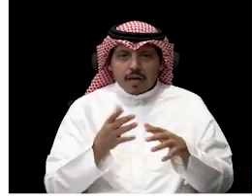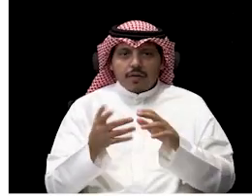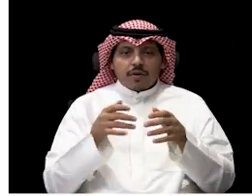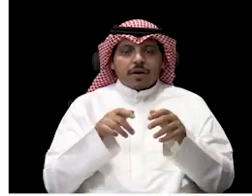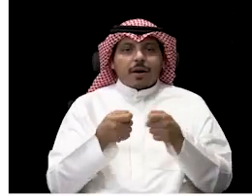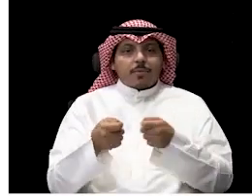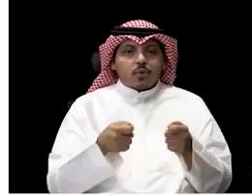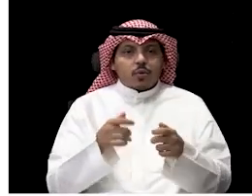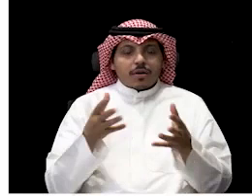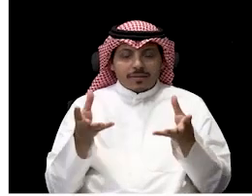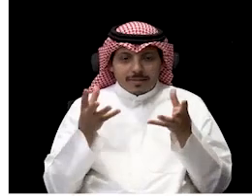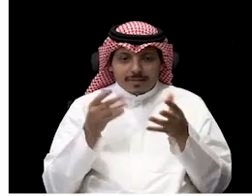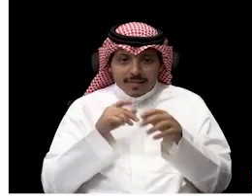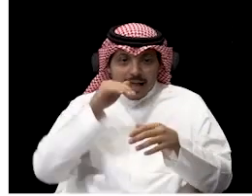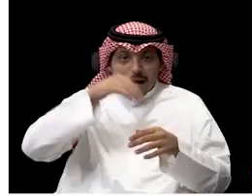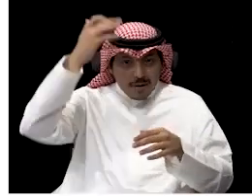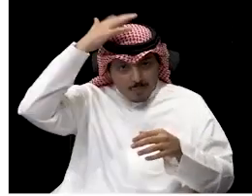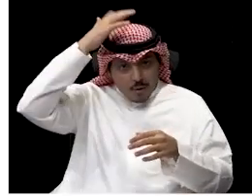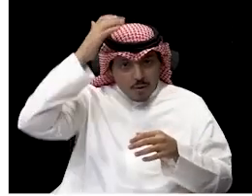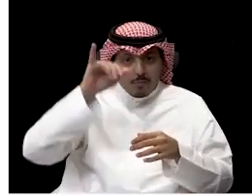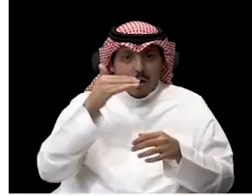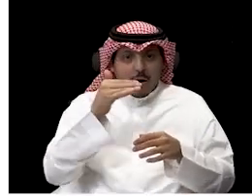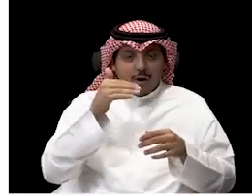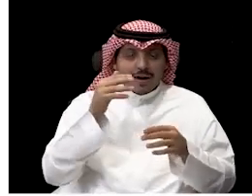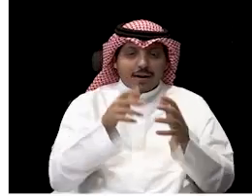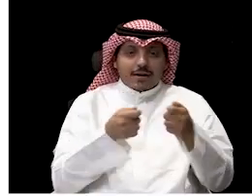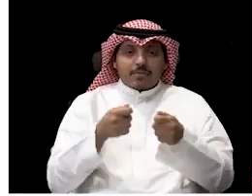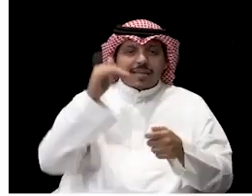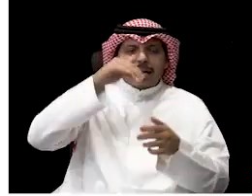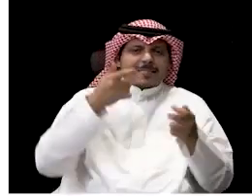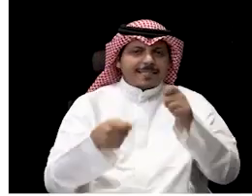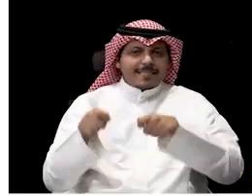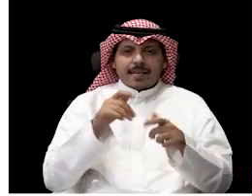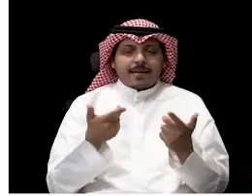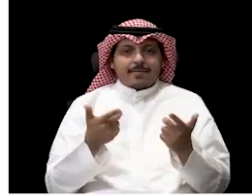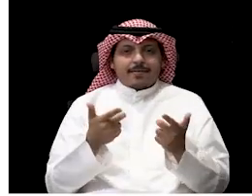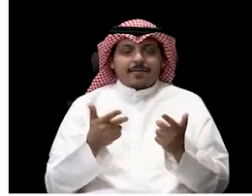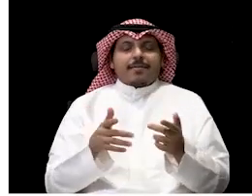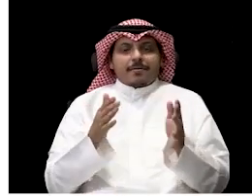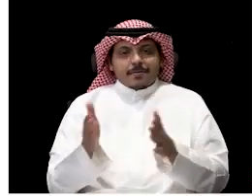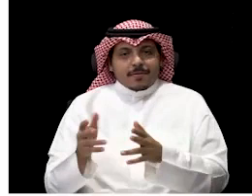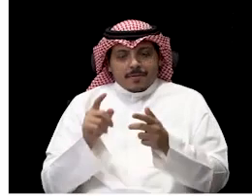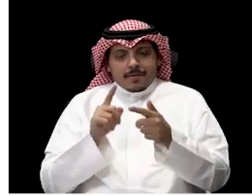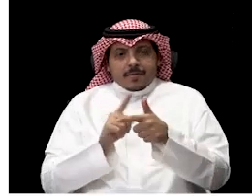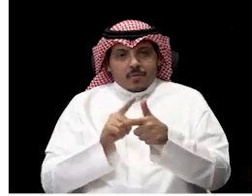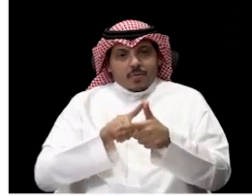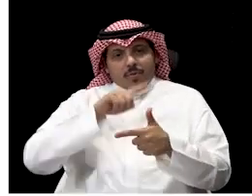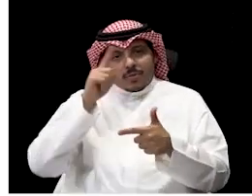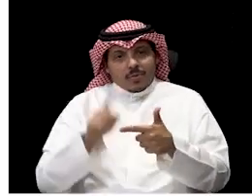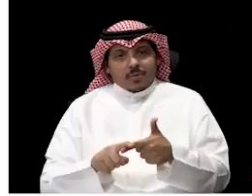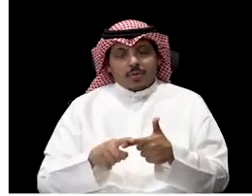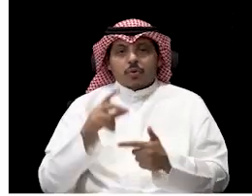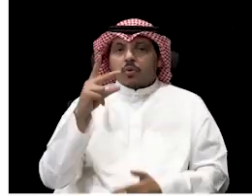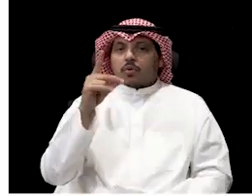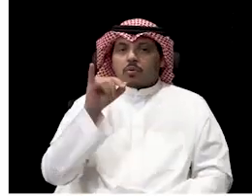مهم التزود بالمعارف والمهارات. ثانيا الطموح. ما المقصود بالطموح؟ هو رغبة